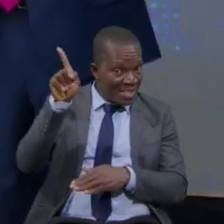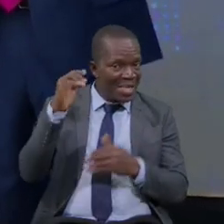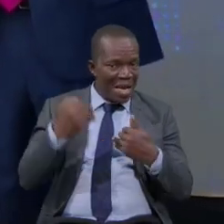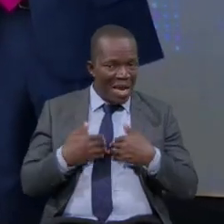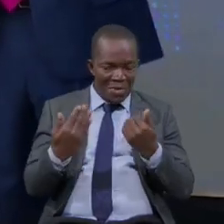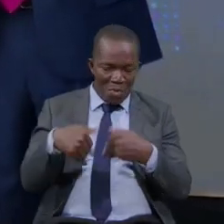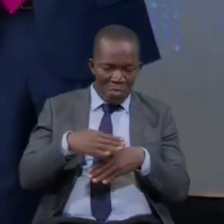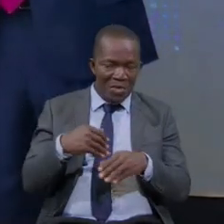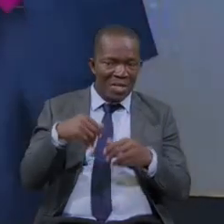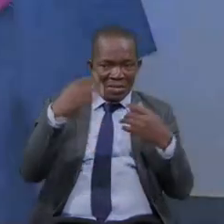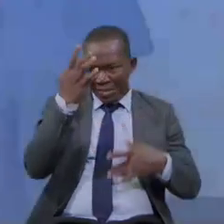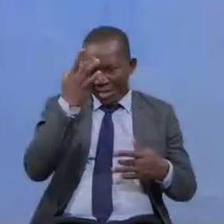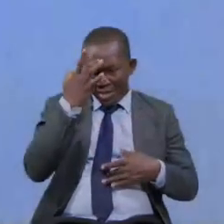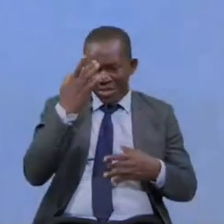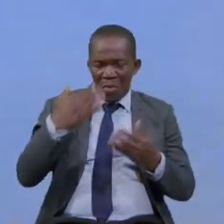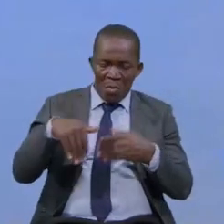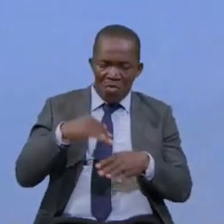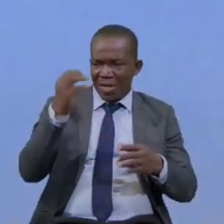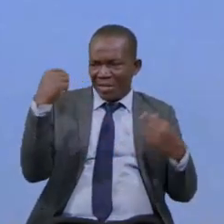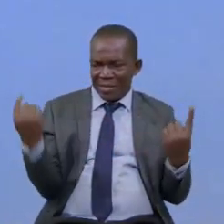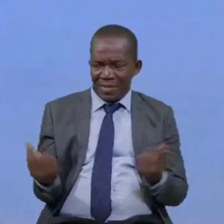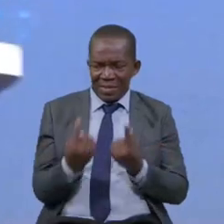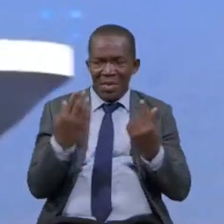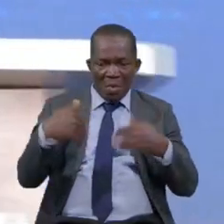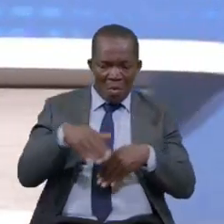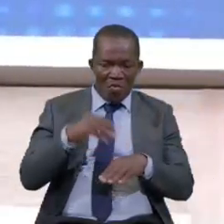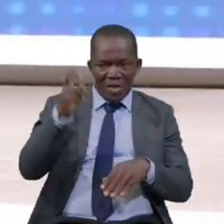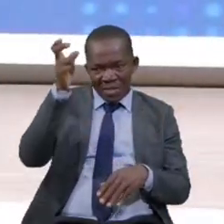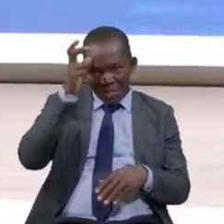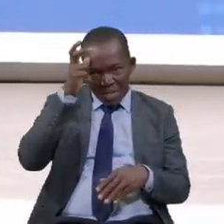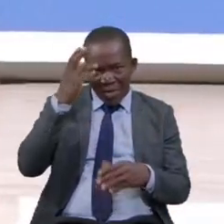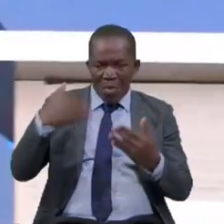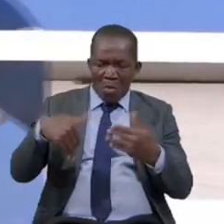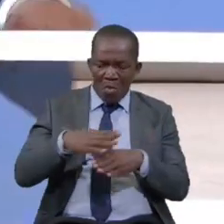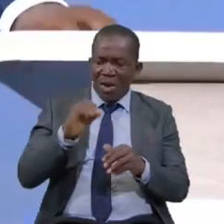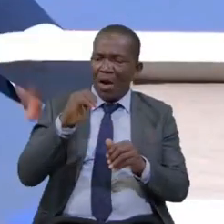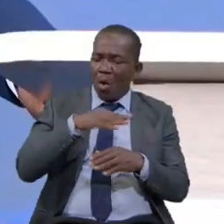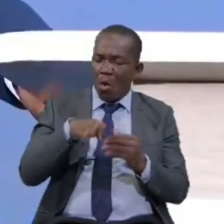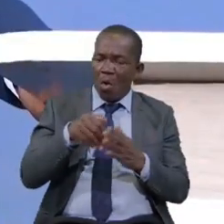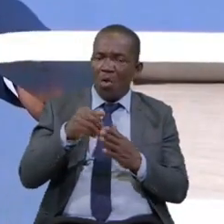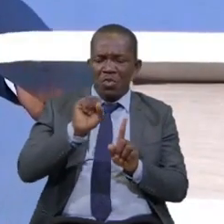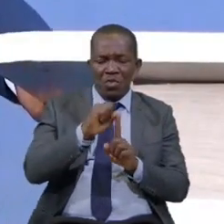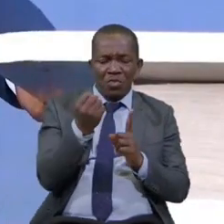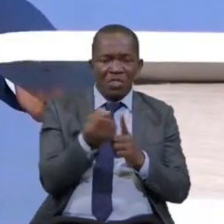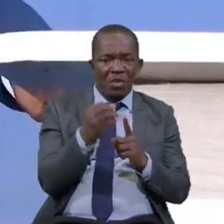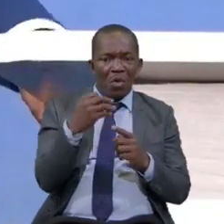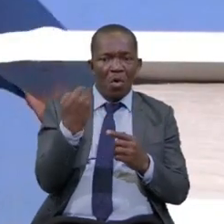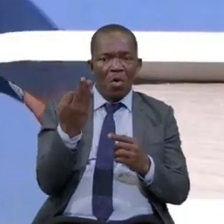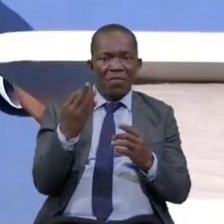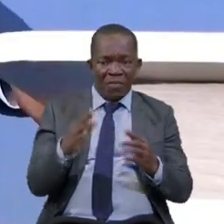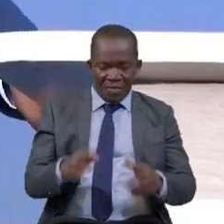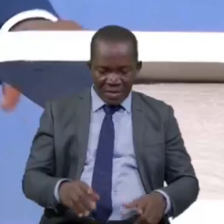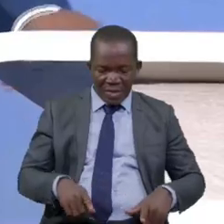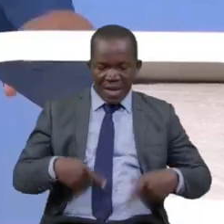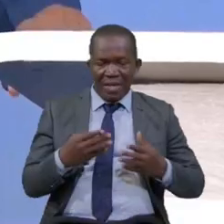Satan, sur le mal, sur toute situation, il leur a donné force et pouvoir,